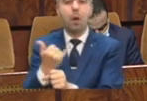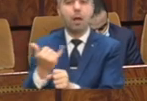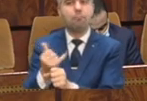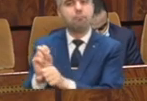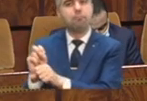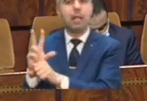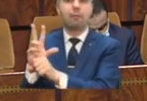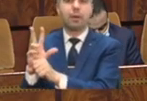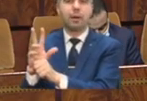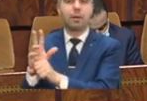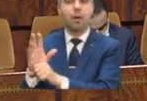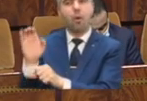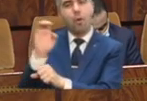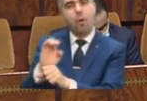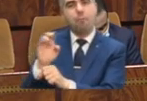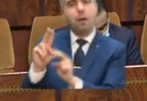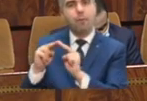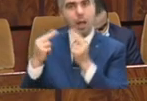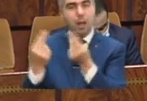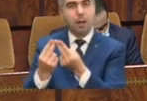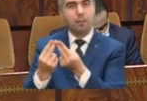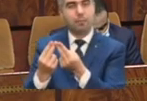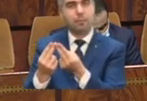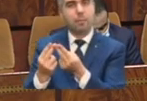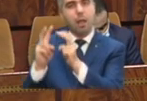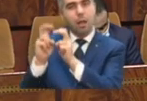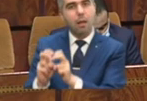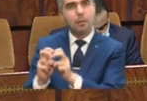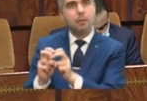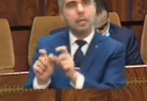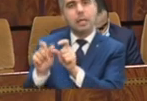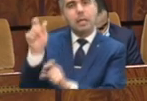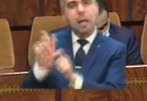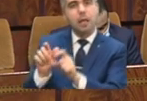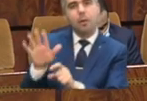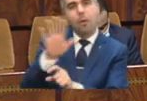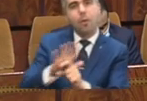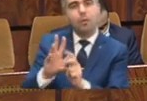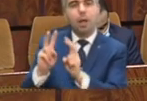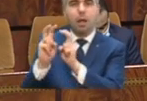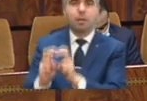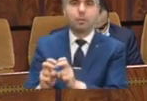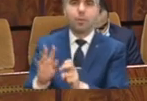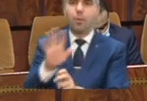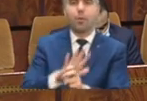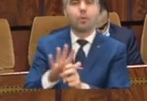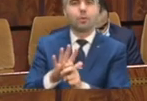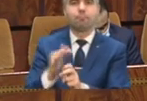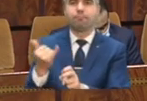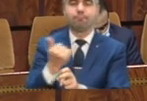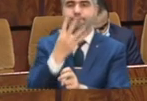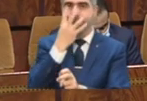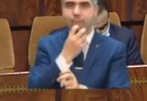على جوج المستويات، فقدت ميزانية ورأس مال مالي، وفقدت أيضا رأس مال بشري.